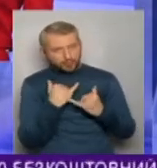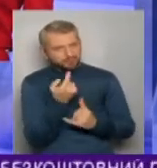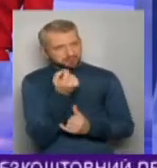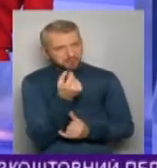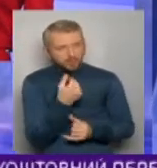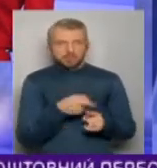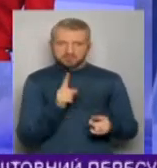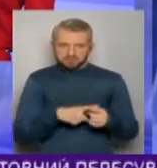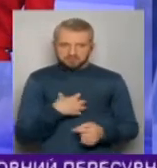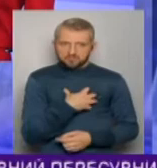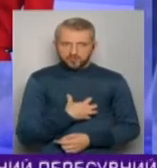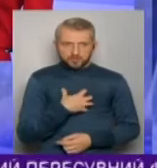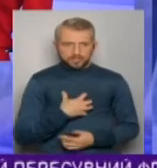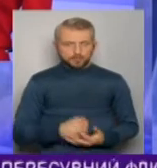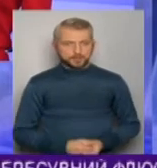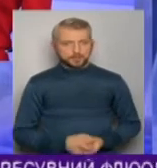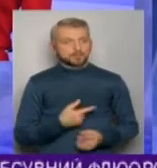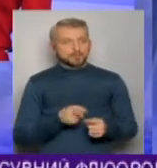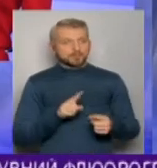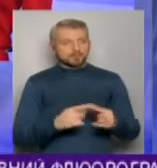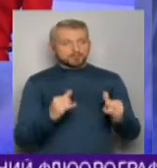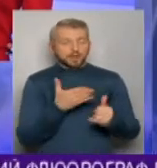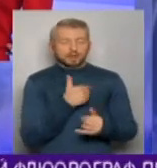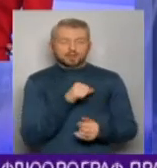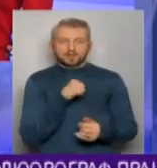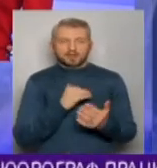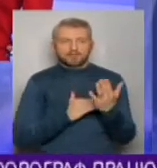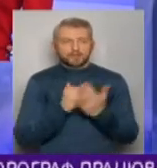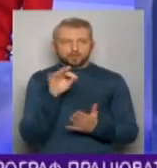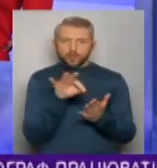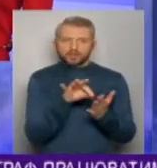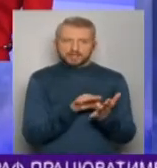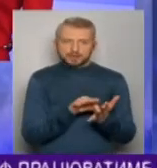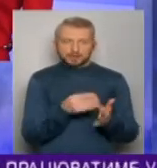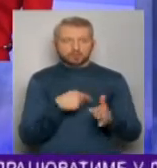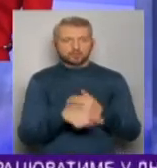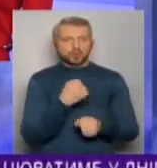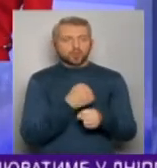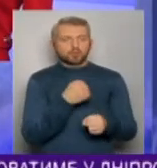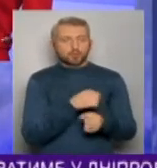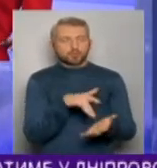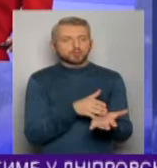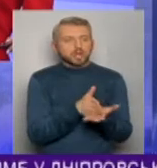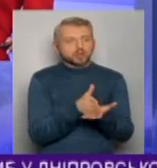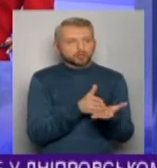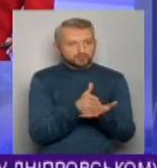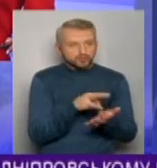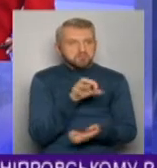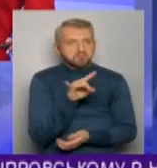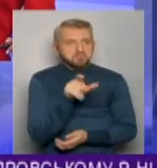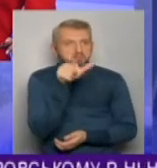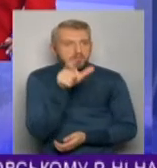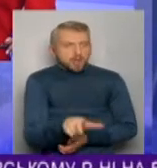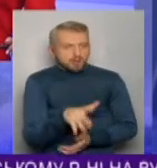дорогого стоїть. Тому це для нас найвища оцінка, того, що роботу комунальних служб оцінив мер. Але я хочу